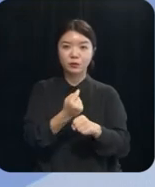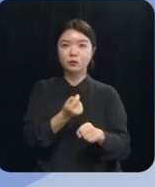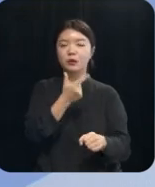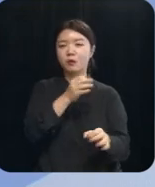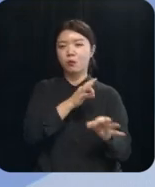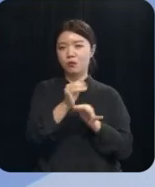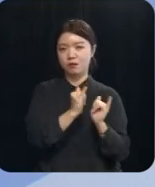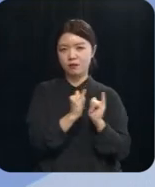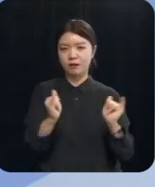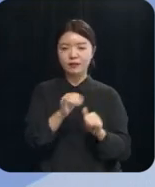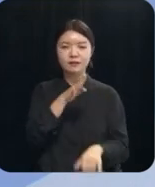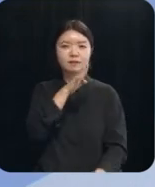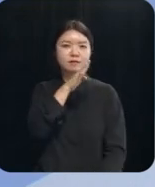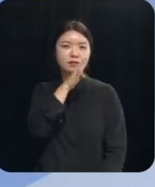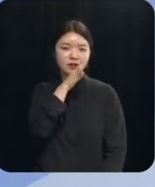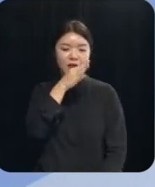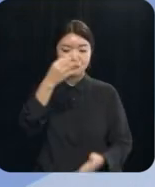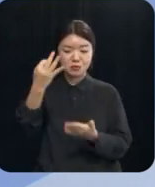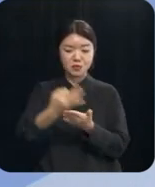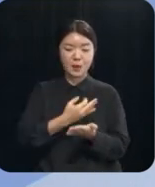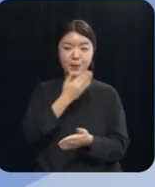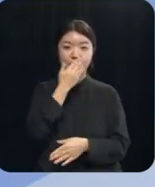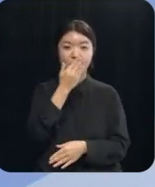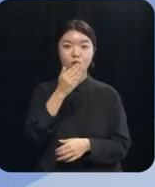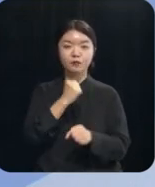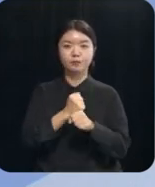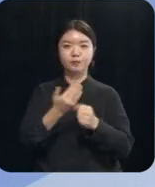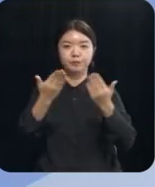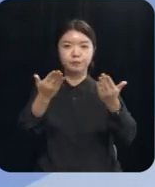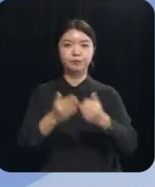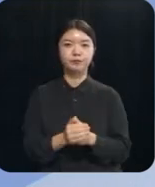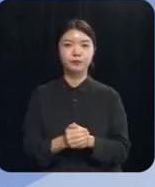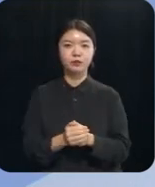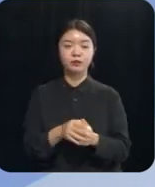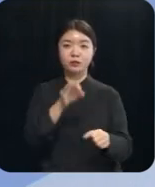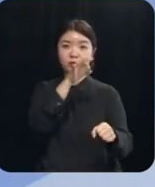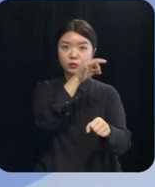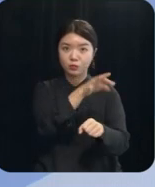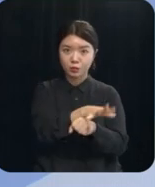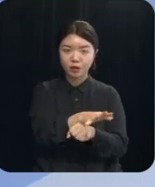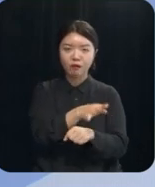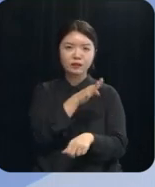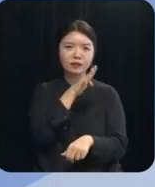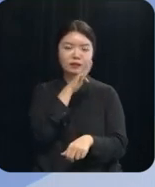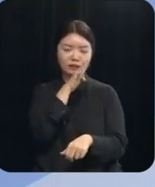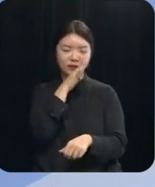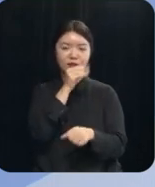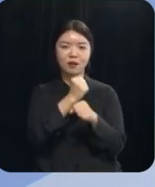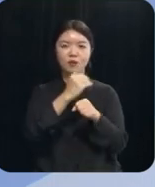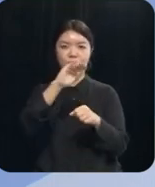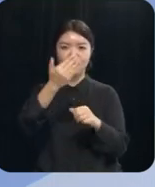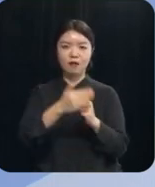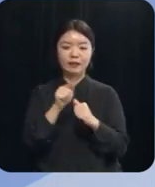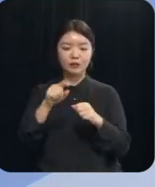소상공인들에게 실질적인 소득이 되도록 하겠습니다. 소비가 진작되어야